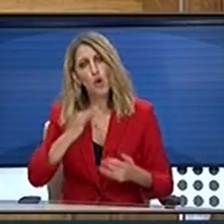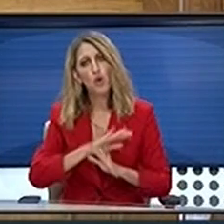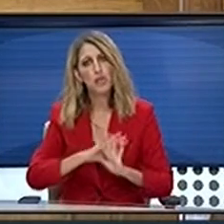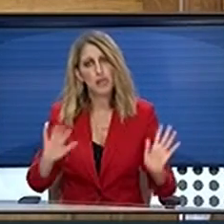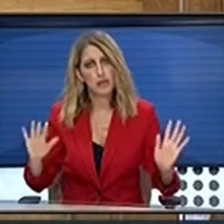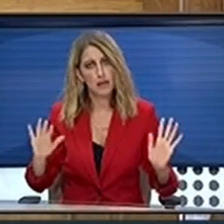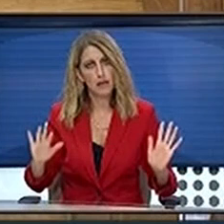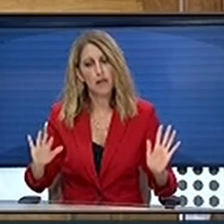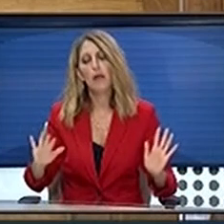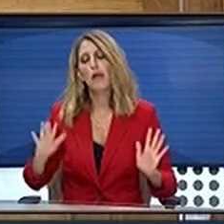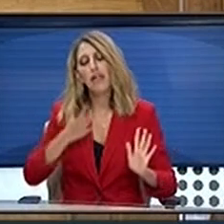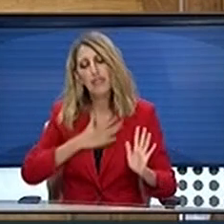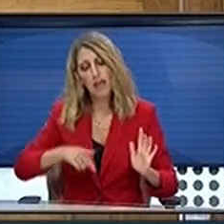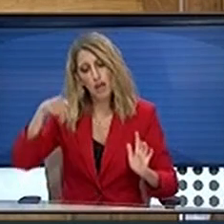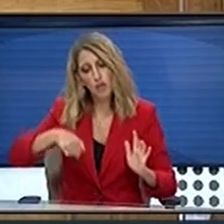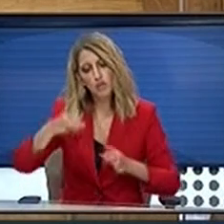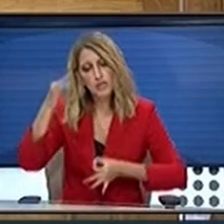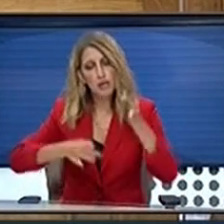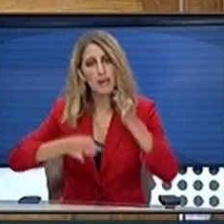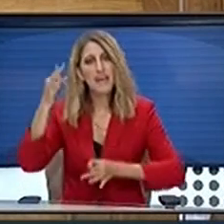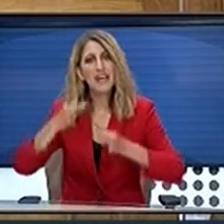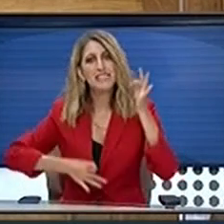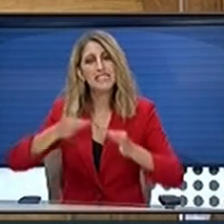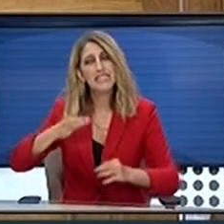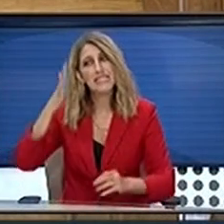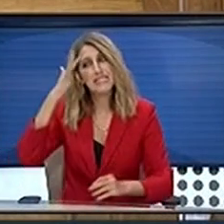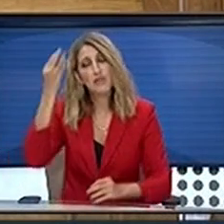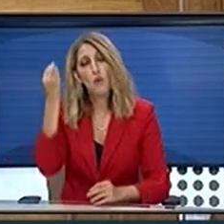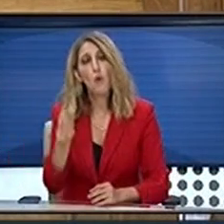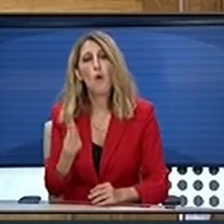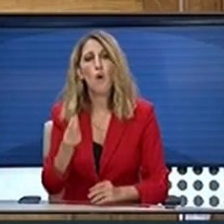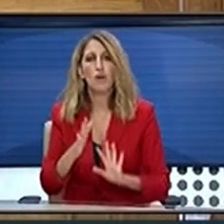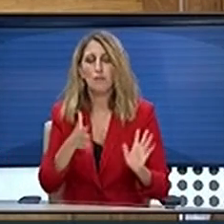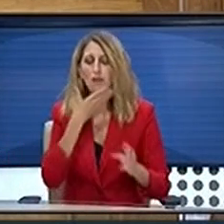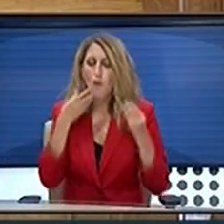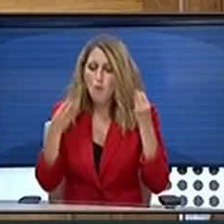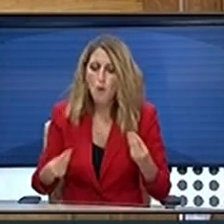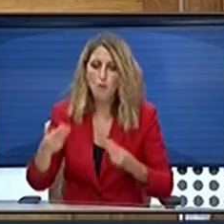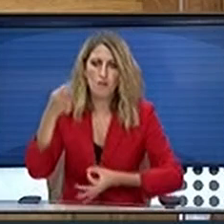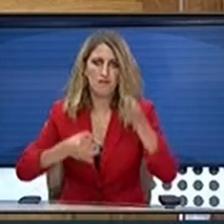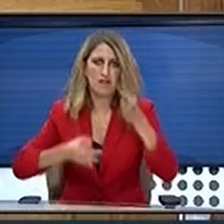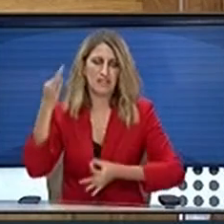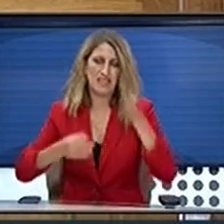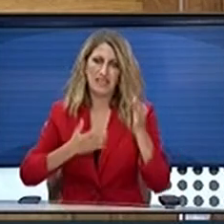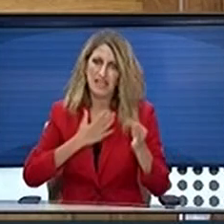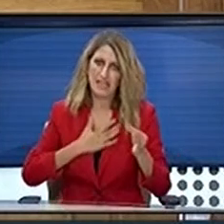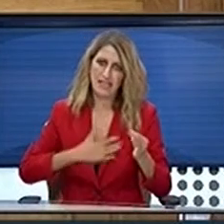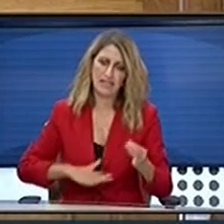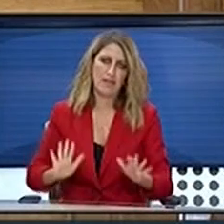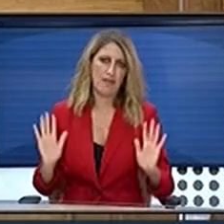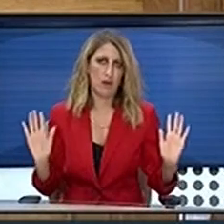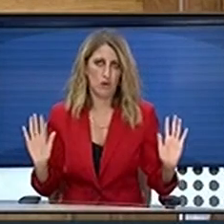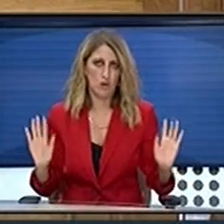με το οποίο η σημερινή συζήτηση θα υπηρετούσε τον αληθινό σκοπό. Όσο για την αφορμή της, θα